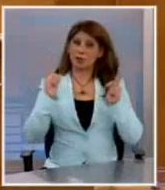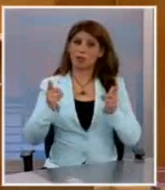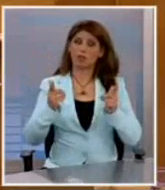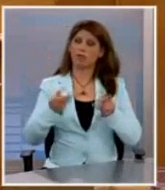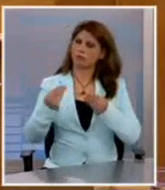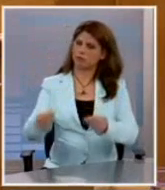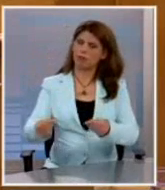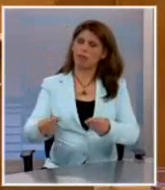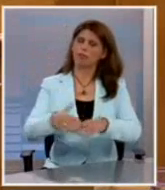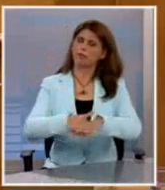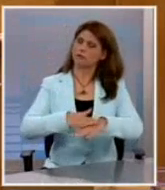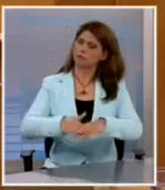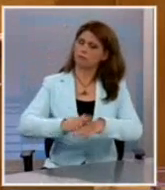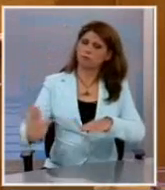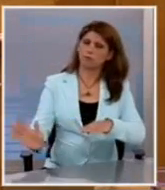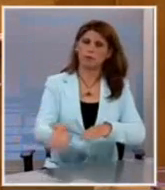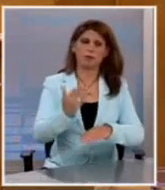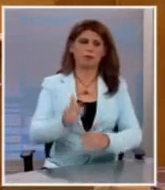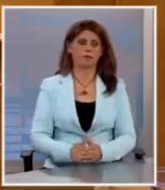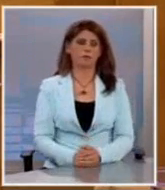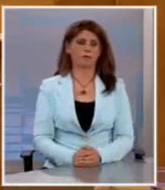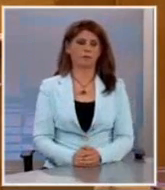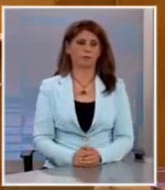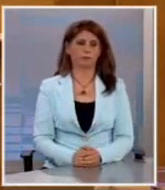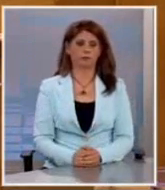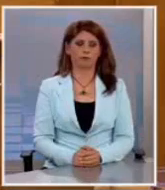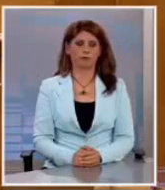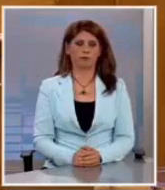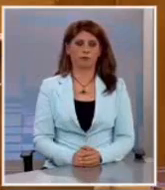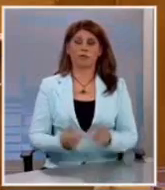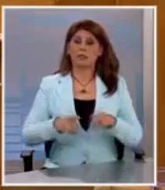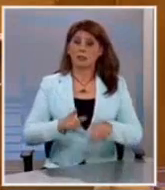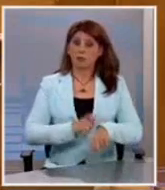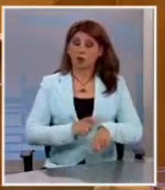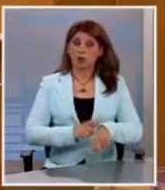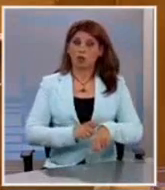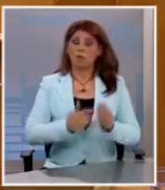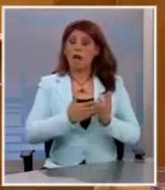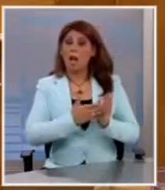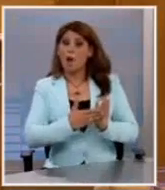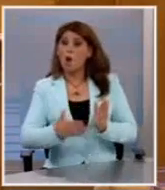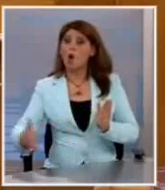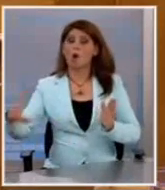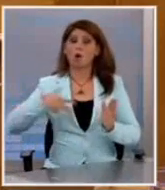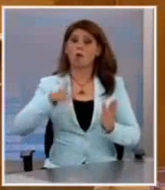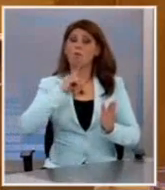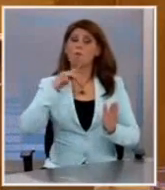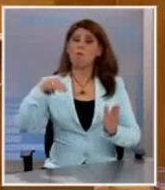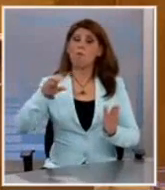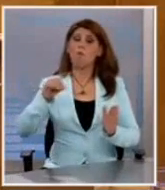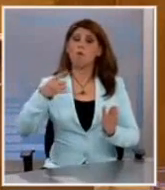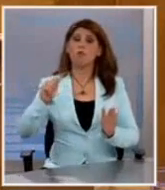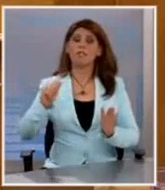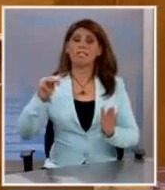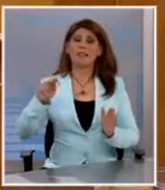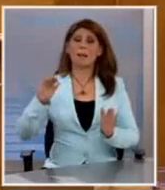δώσατε συγχωροχάρτη. Την ίδια στιγμή που μια ολόκληρη χώρα όπως η Μοζαμβίκη περνάει κυβερνητική χρήση για